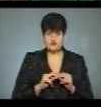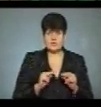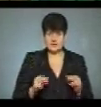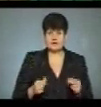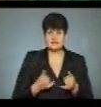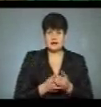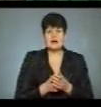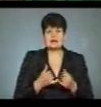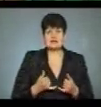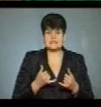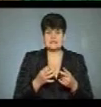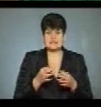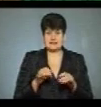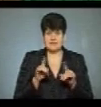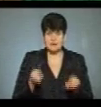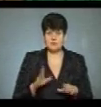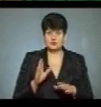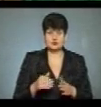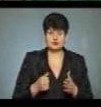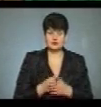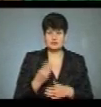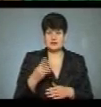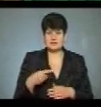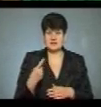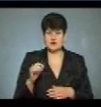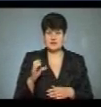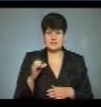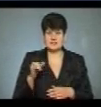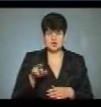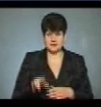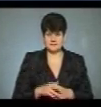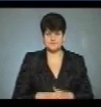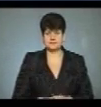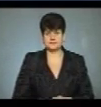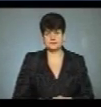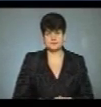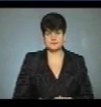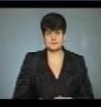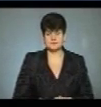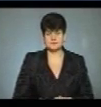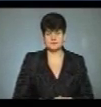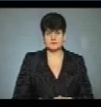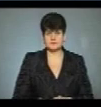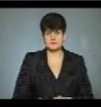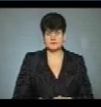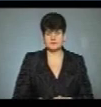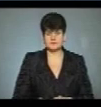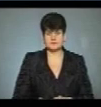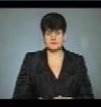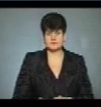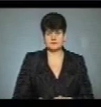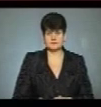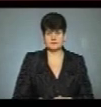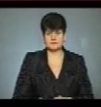для сертифікації педпрацівників триватиме до 31 січня. Марія Котенко, Василь Панчук. Новини на Суспільному.